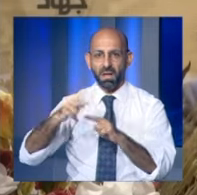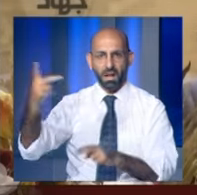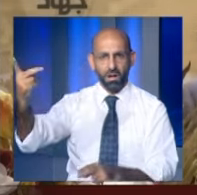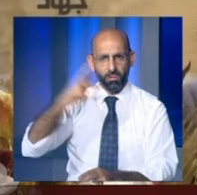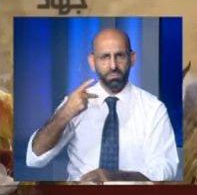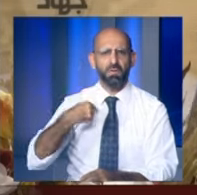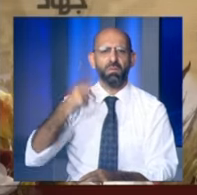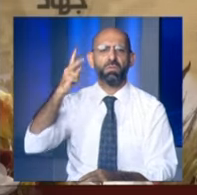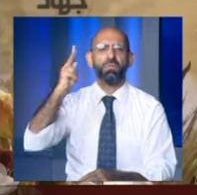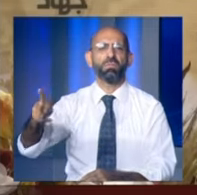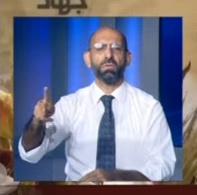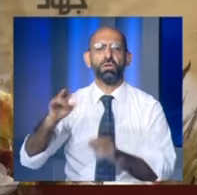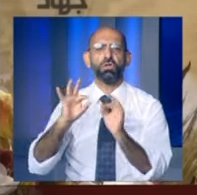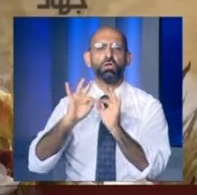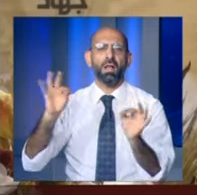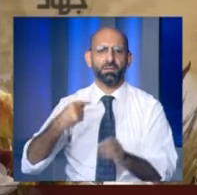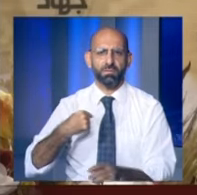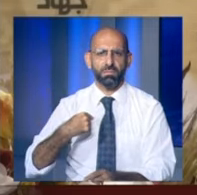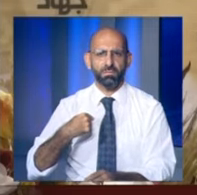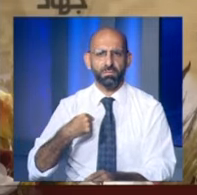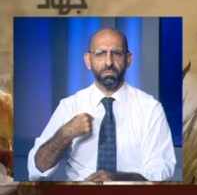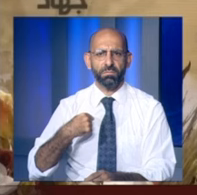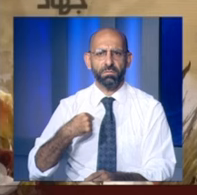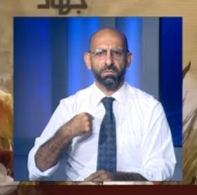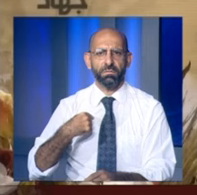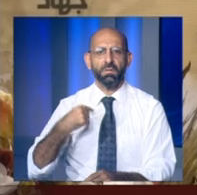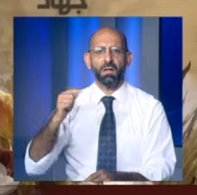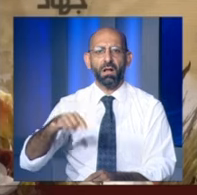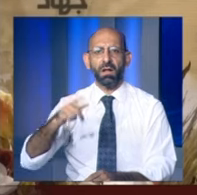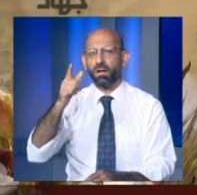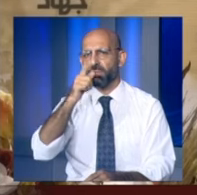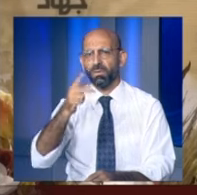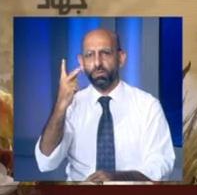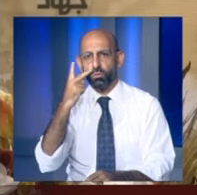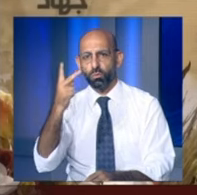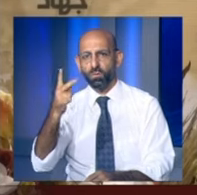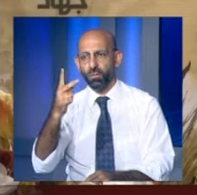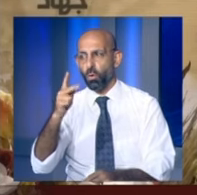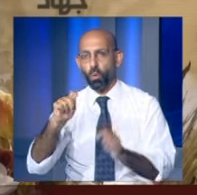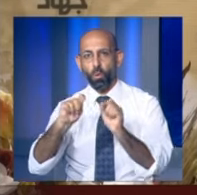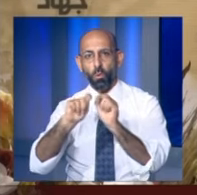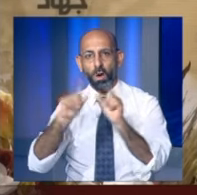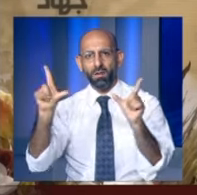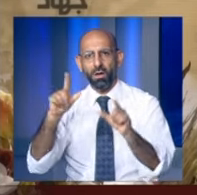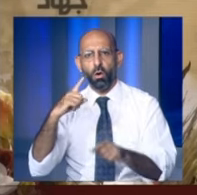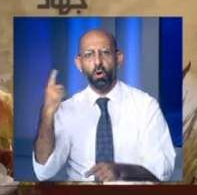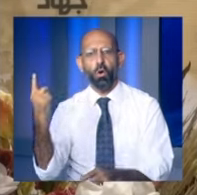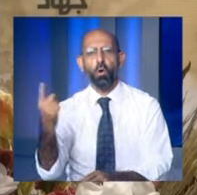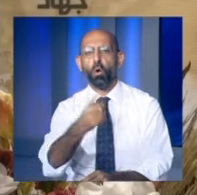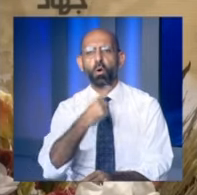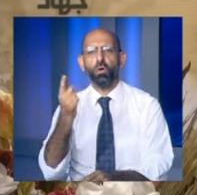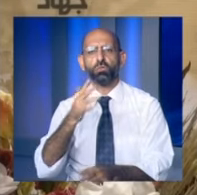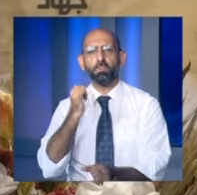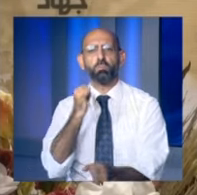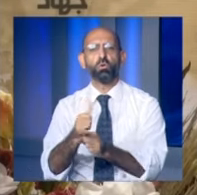نتائج تترتب على هذا الرد وعلى الرد الإسرائيلي المفترض. لذلك